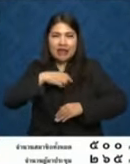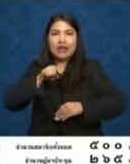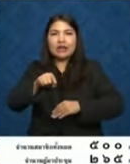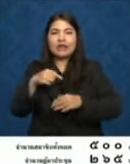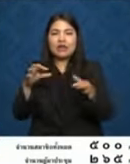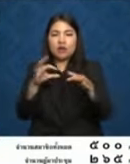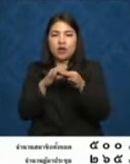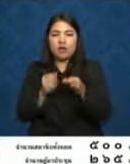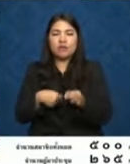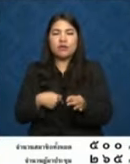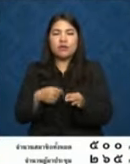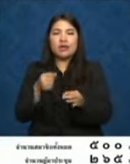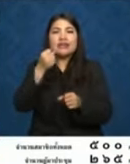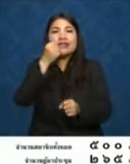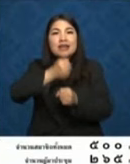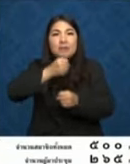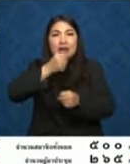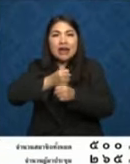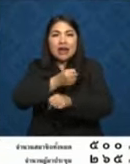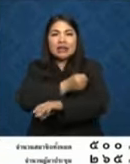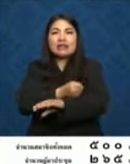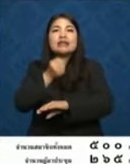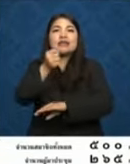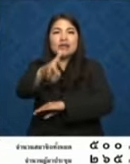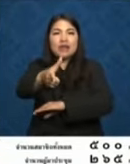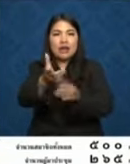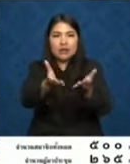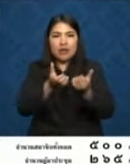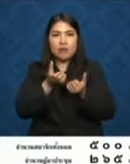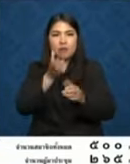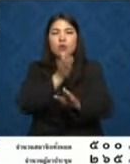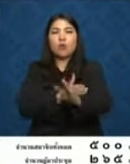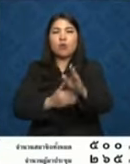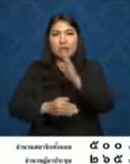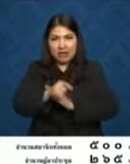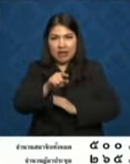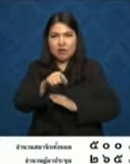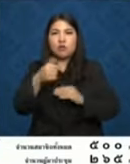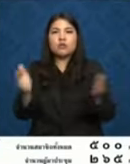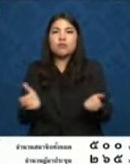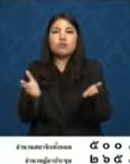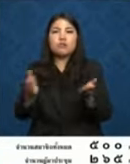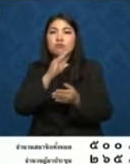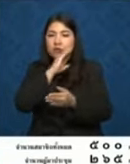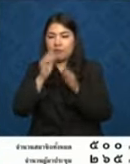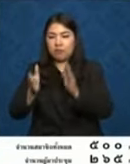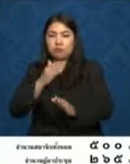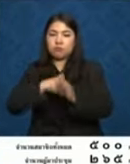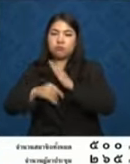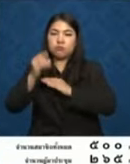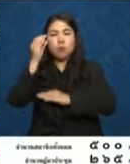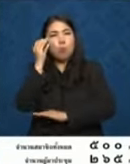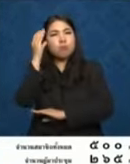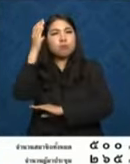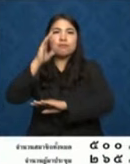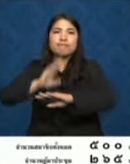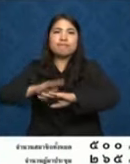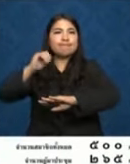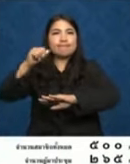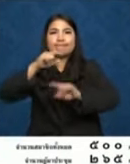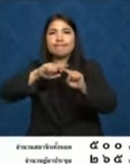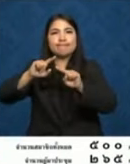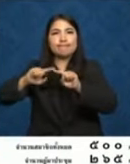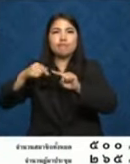างงานคนพิการในสถานประกอบการและหน่วยงานของรัฐโดยสนับสนุนให้ผู้พิการที่มีความรู้ความสามารถได้แสดงถึงศักยภ